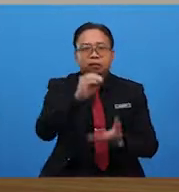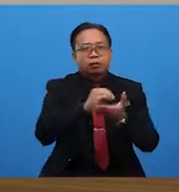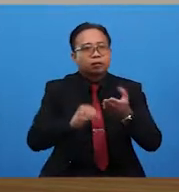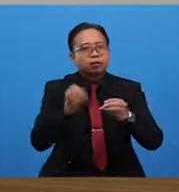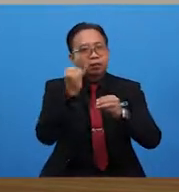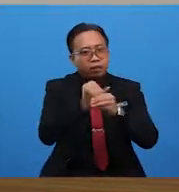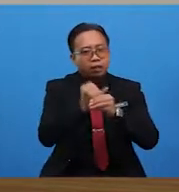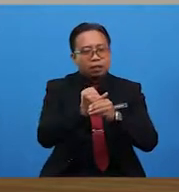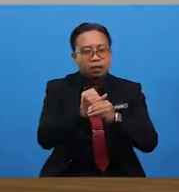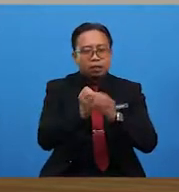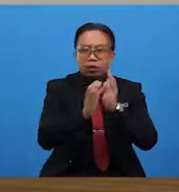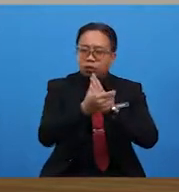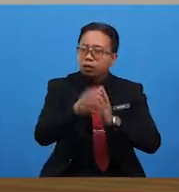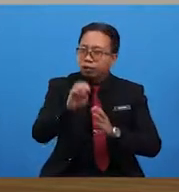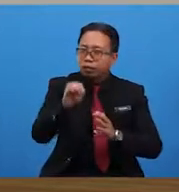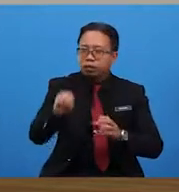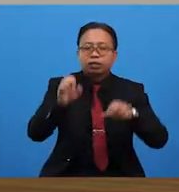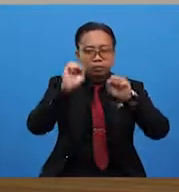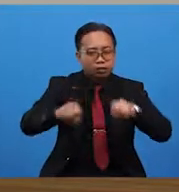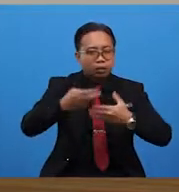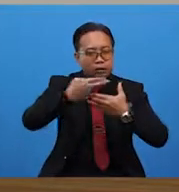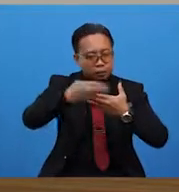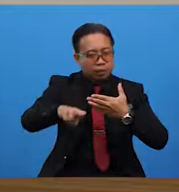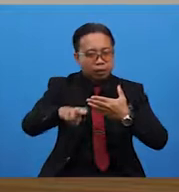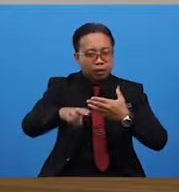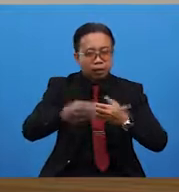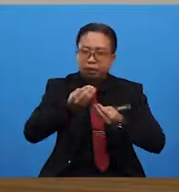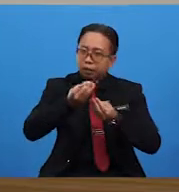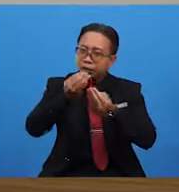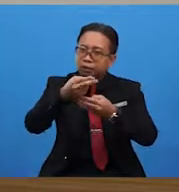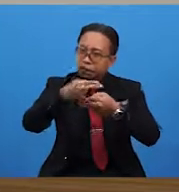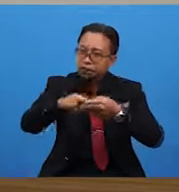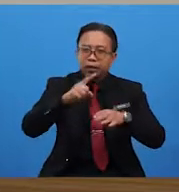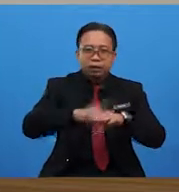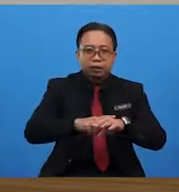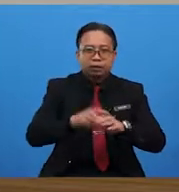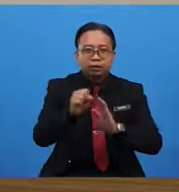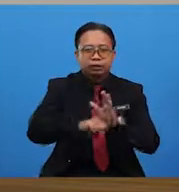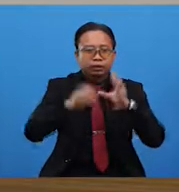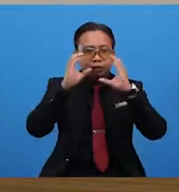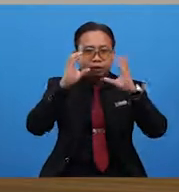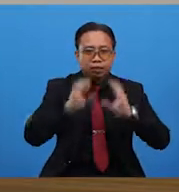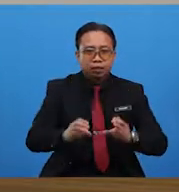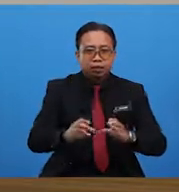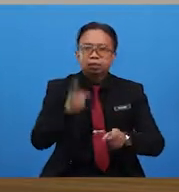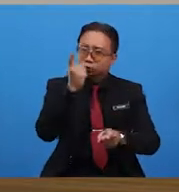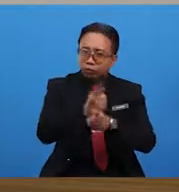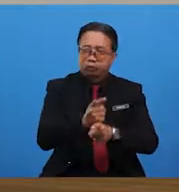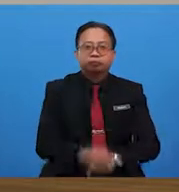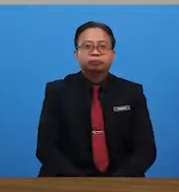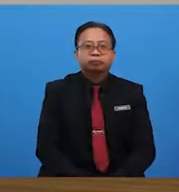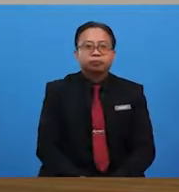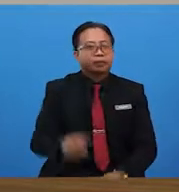dihasilkan oleh pelajar japat disampaikan secara apa cewek gua secara berkesah ingat